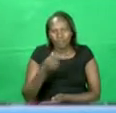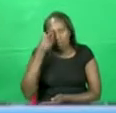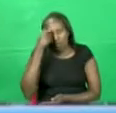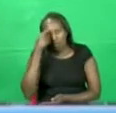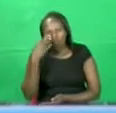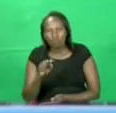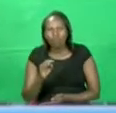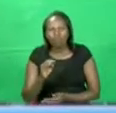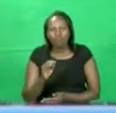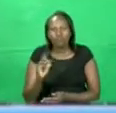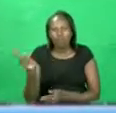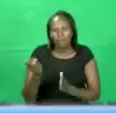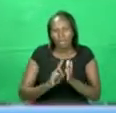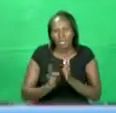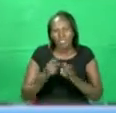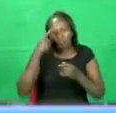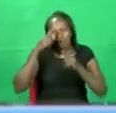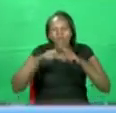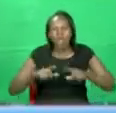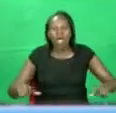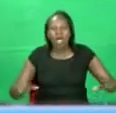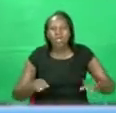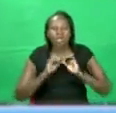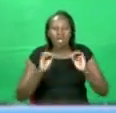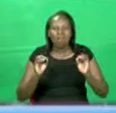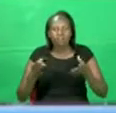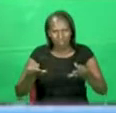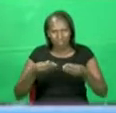wa land, housing and physical planning. Umeipokea? Tumeipokea.